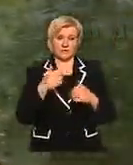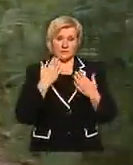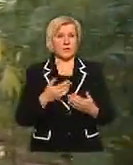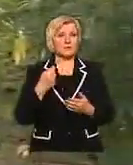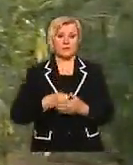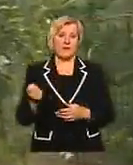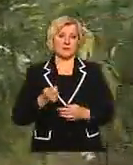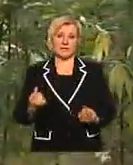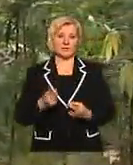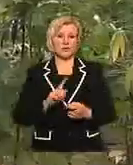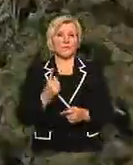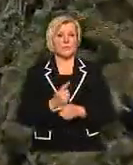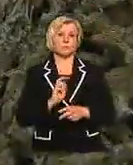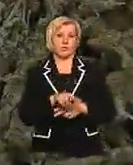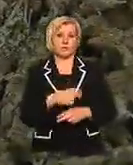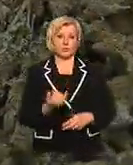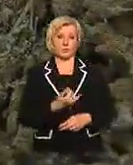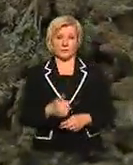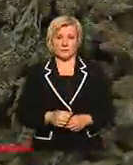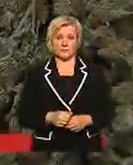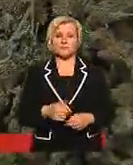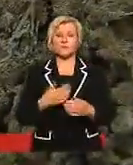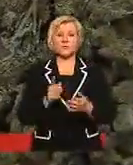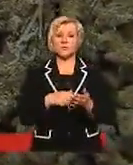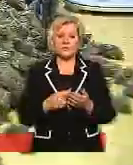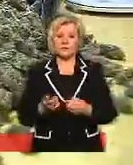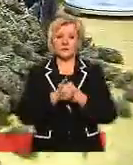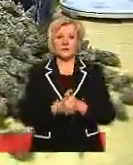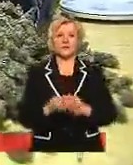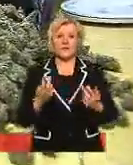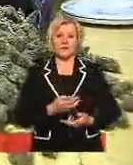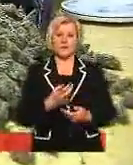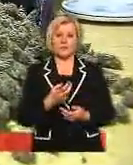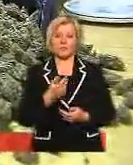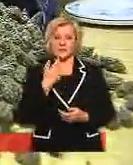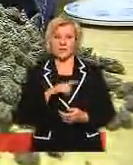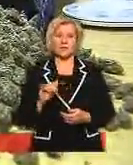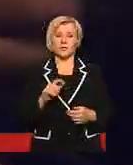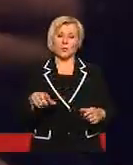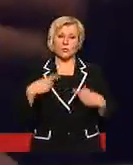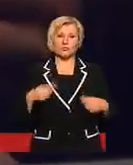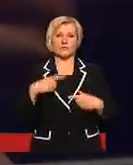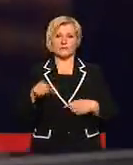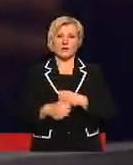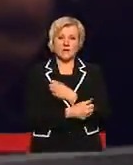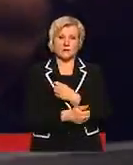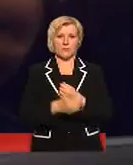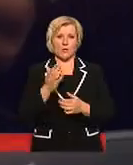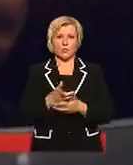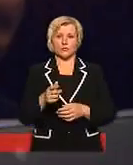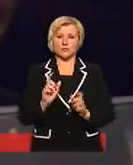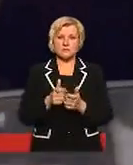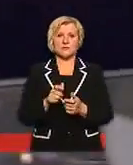nejde o trestný čin, ale jen o přestupek. Cílem není jednoznačně kriminalizovat uživatele, ale